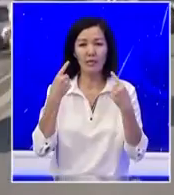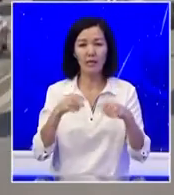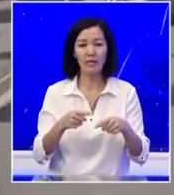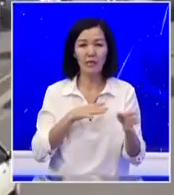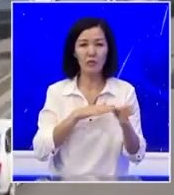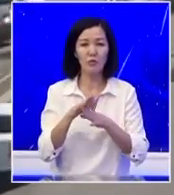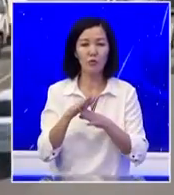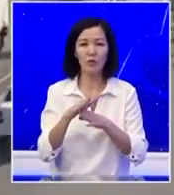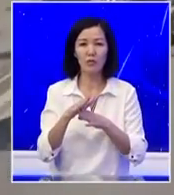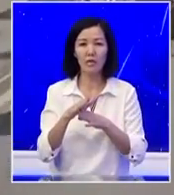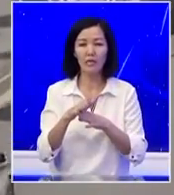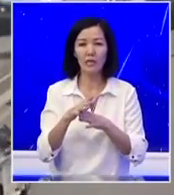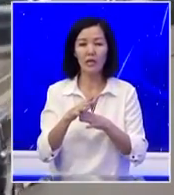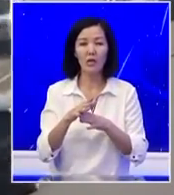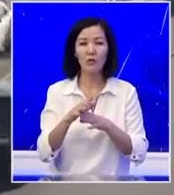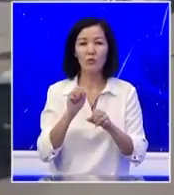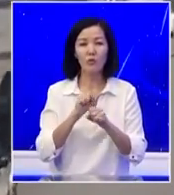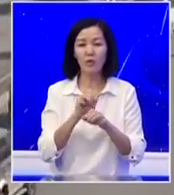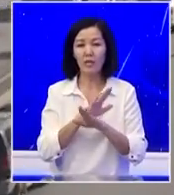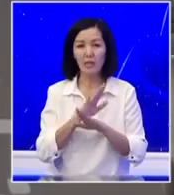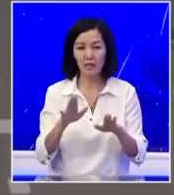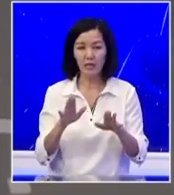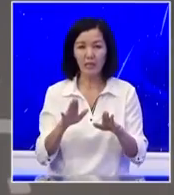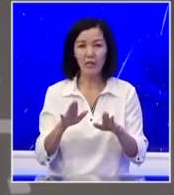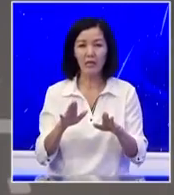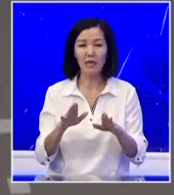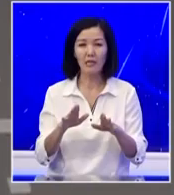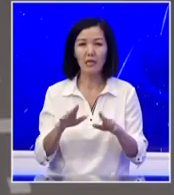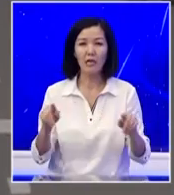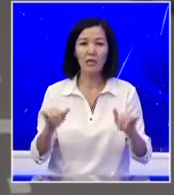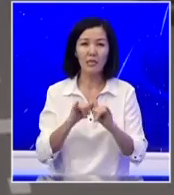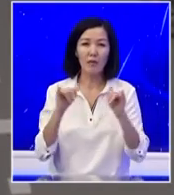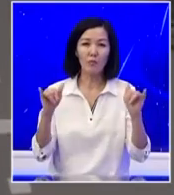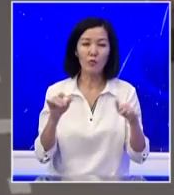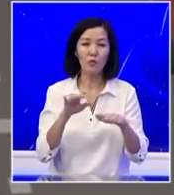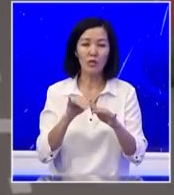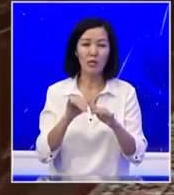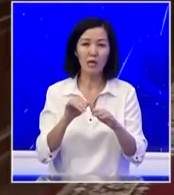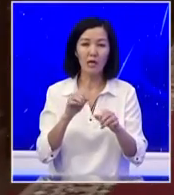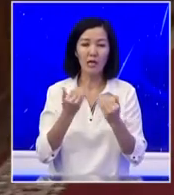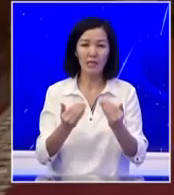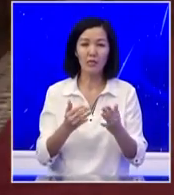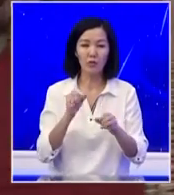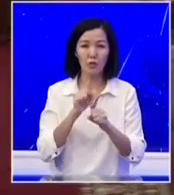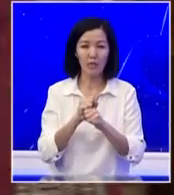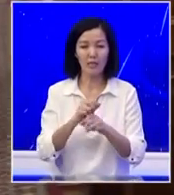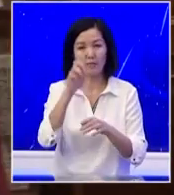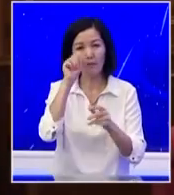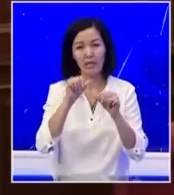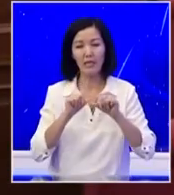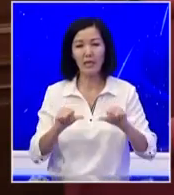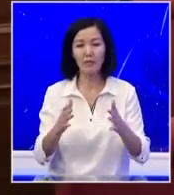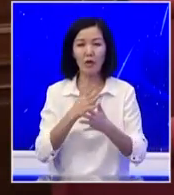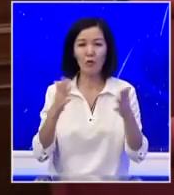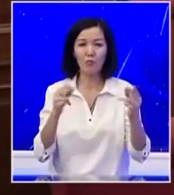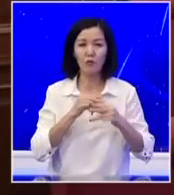толық еңсерілмей тұр. Дегенмен, індеттің шарықтау шегінен өттік. Бұл төтенше жағдай режимін қамтамасыз ету жөніндегі мемлекеттік комиссия ауқымды